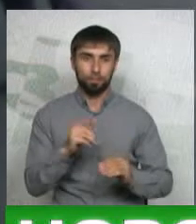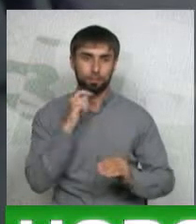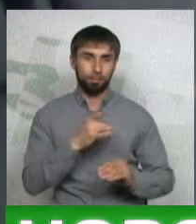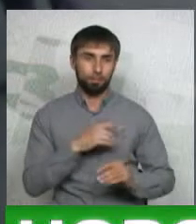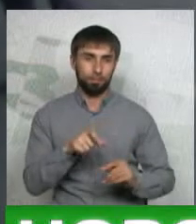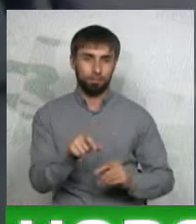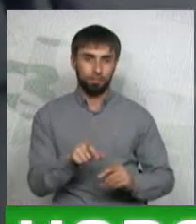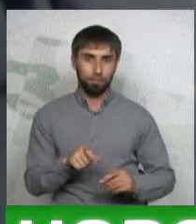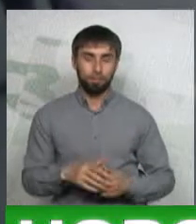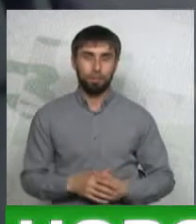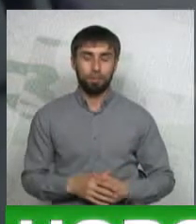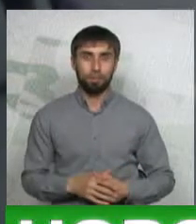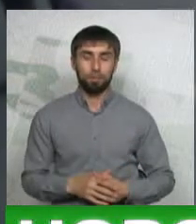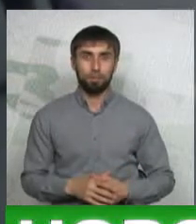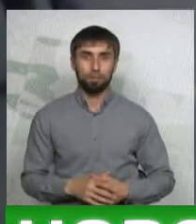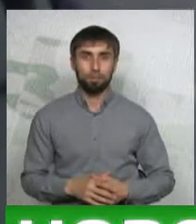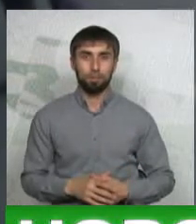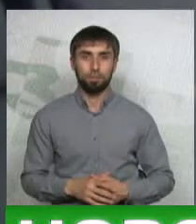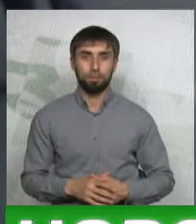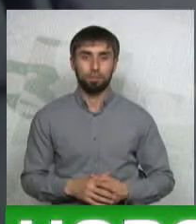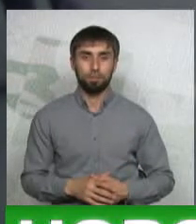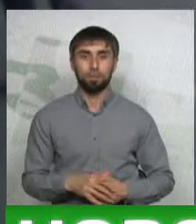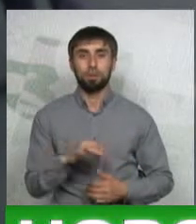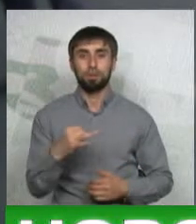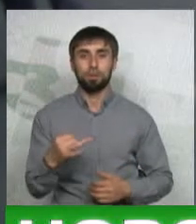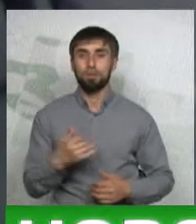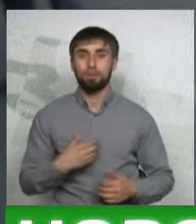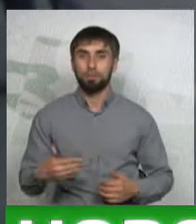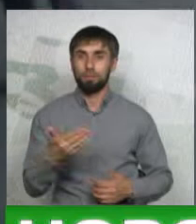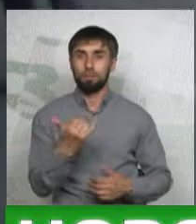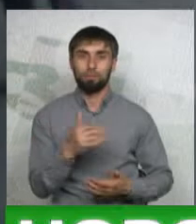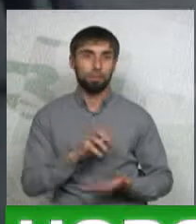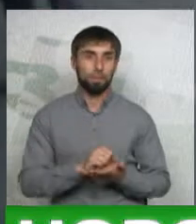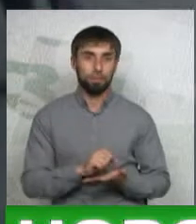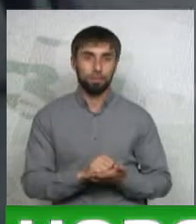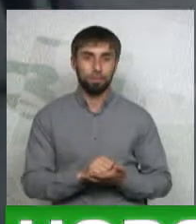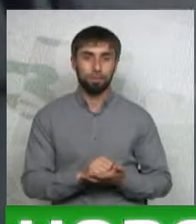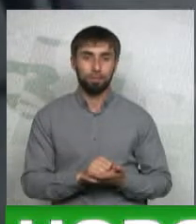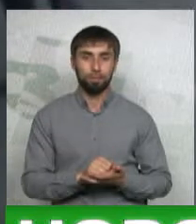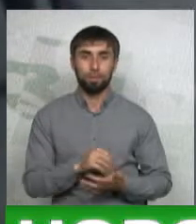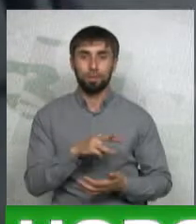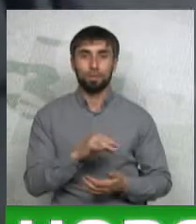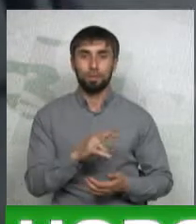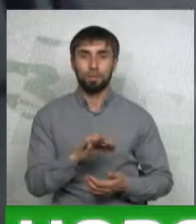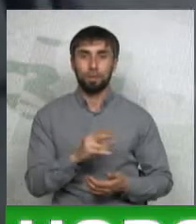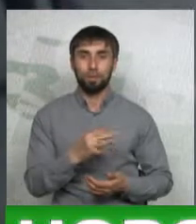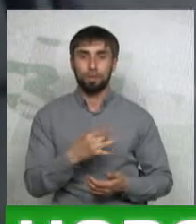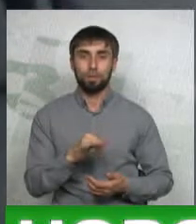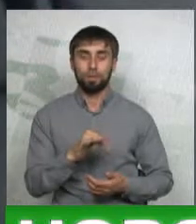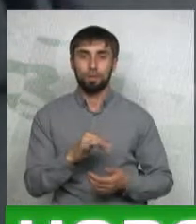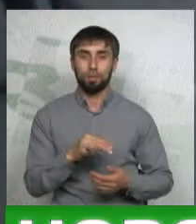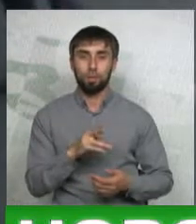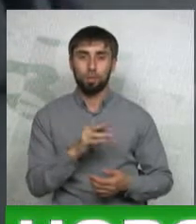уплотнения, то есть укладка разметки. И мы сейчас занимаемся муниципального контроля,